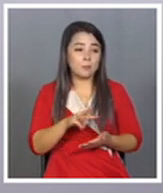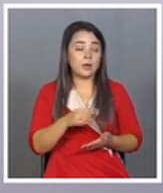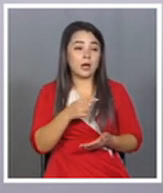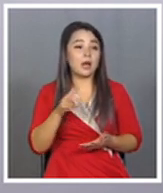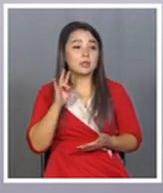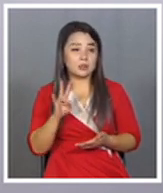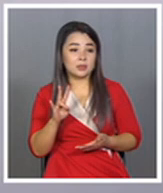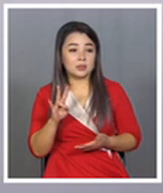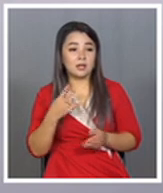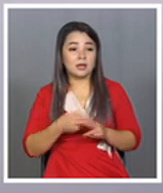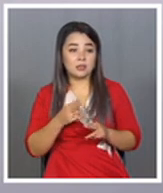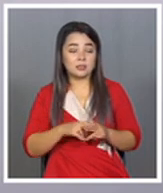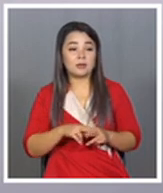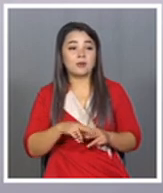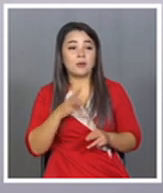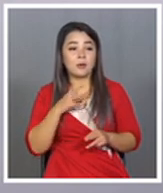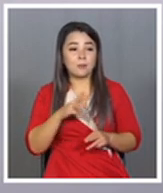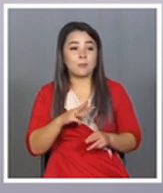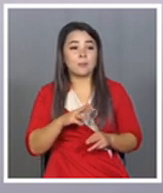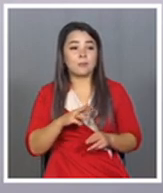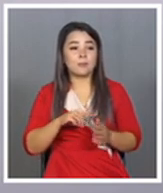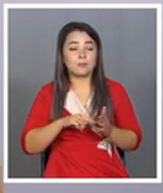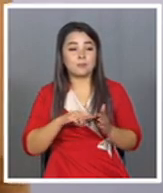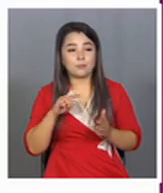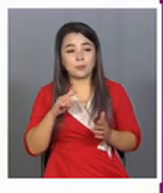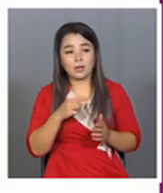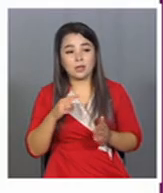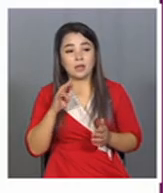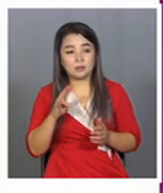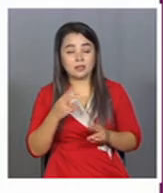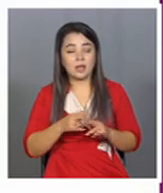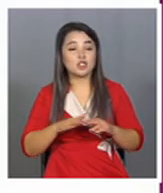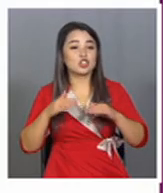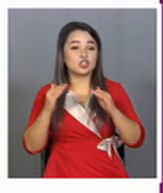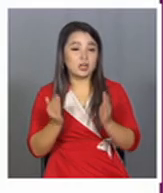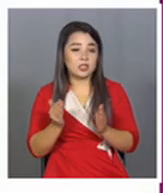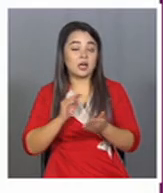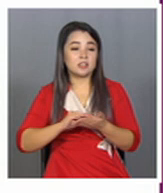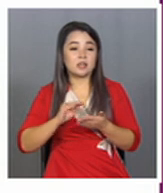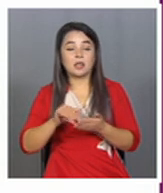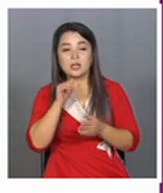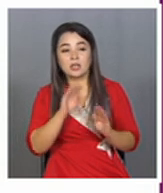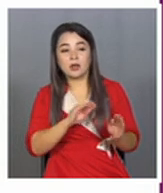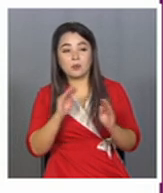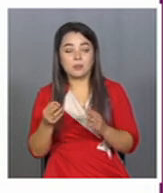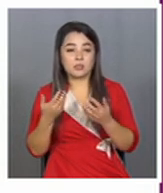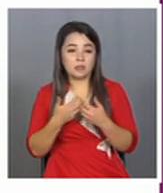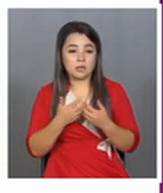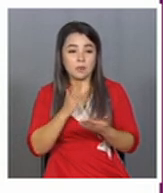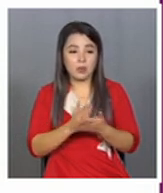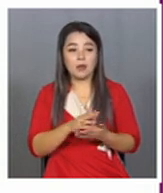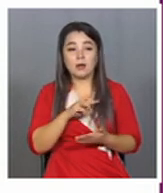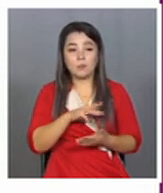Н. Енді осы М азайтылған Н-ді біз жақшаның сыртына шығарып көбейтіп жазамыз. Онда